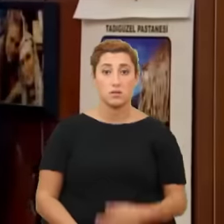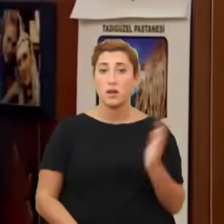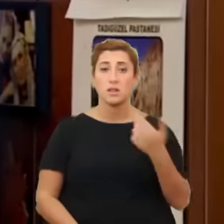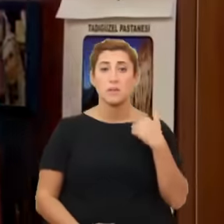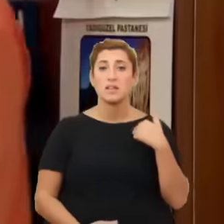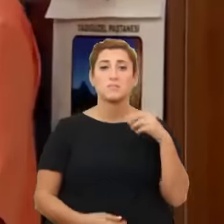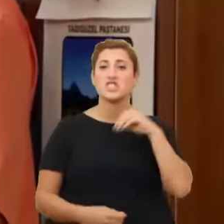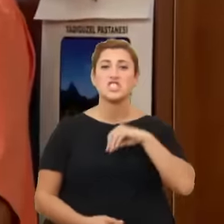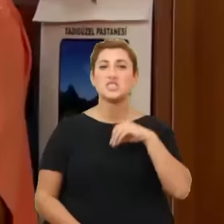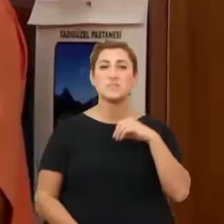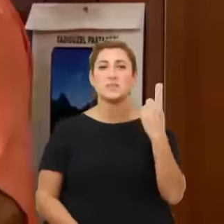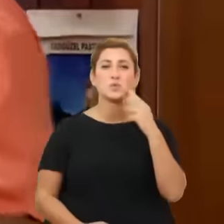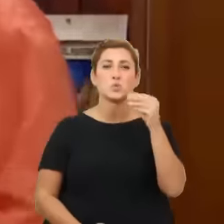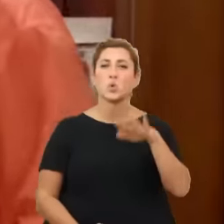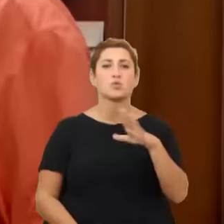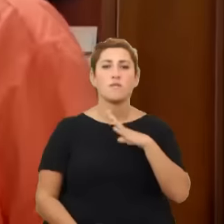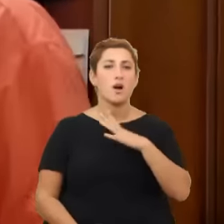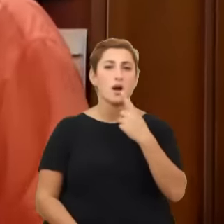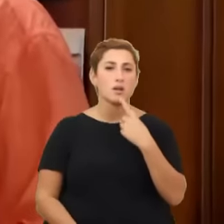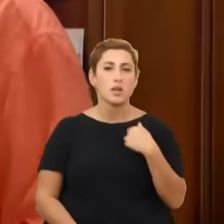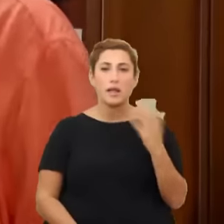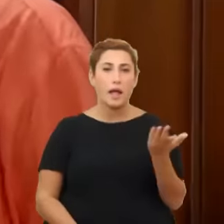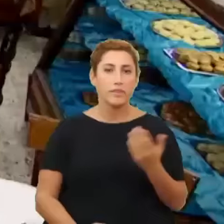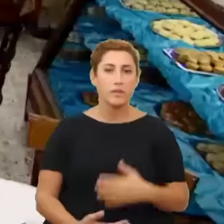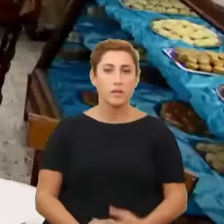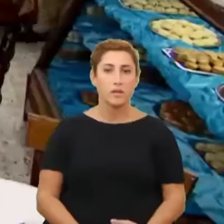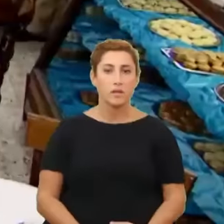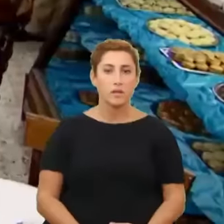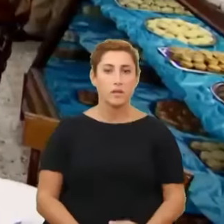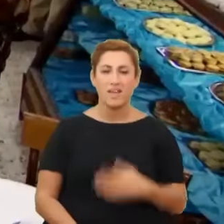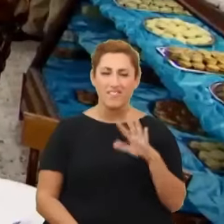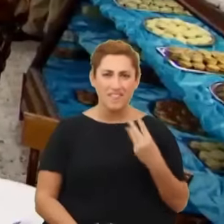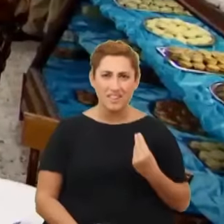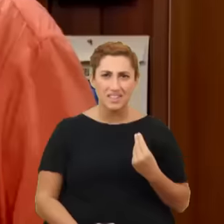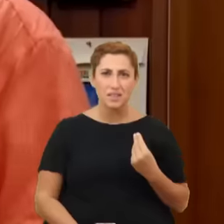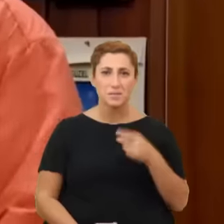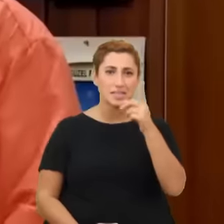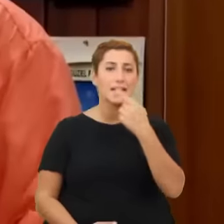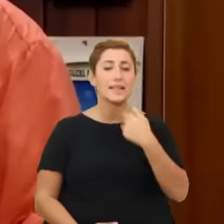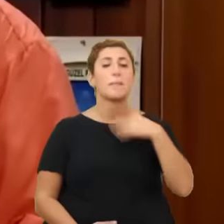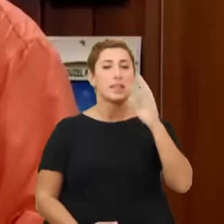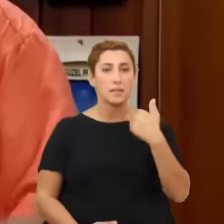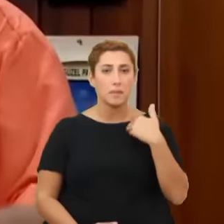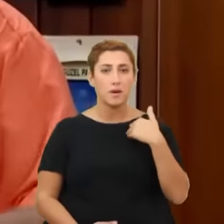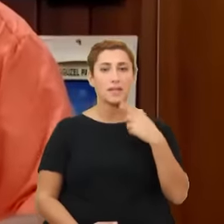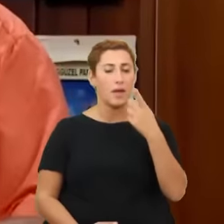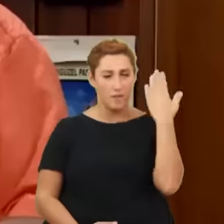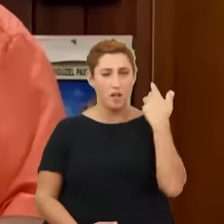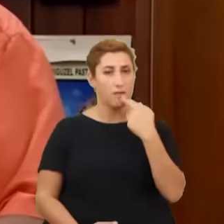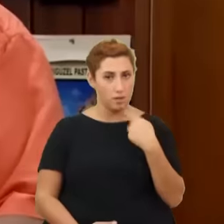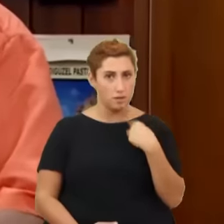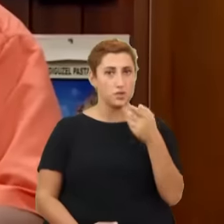Hani benim içimde bir çocuk vardı? Hani? Efendim? Sen demedin bana. Dememiş miydin